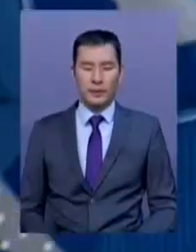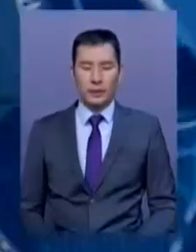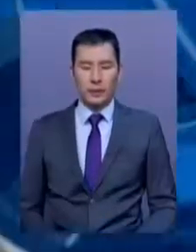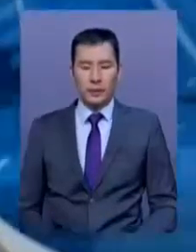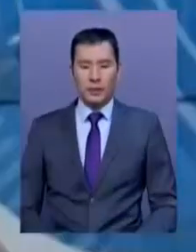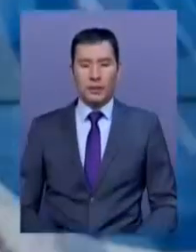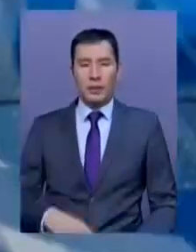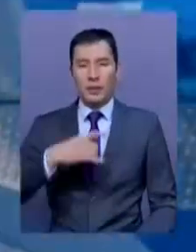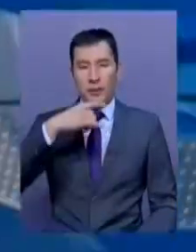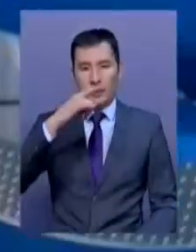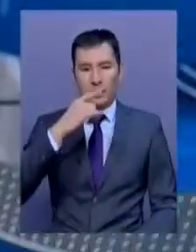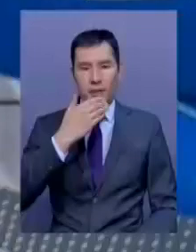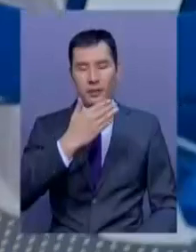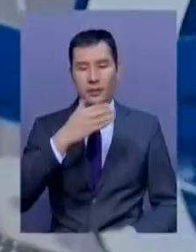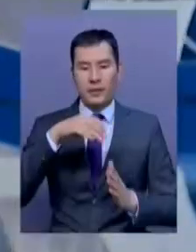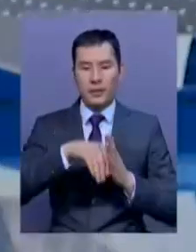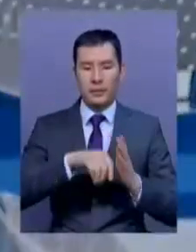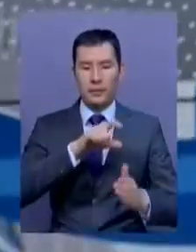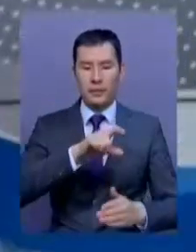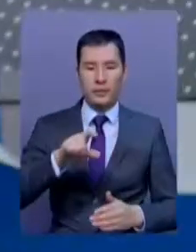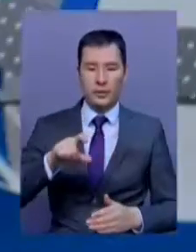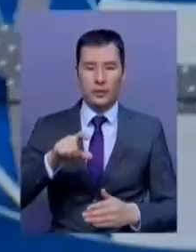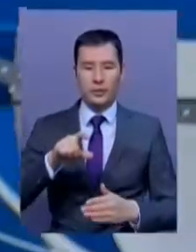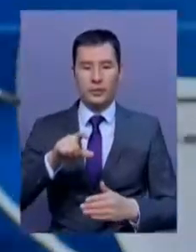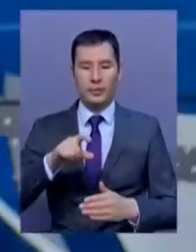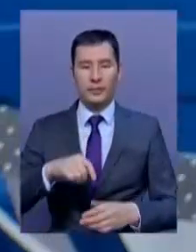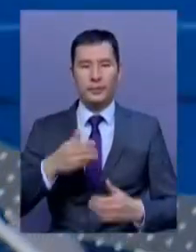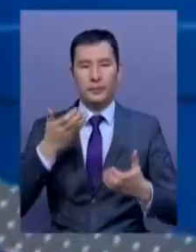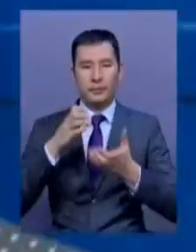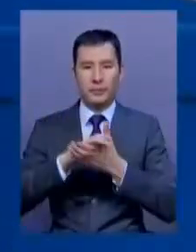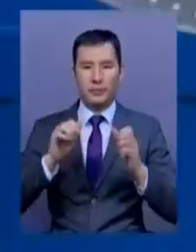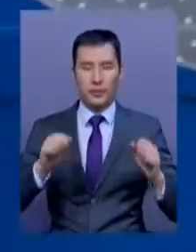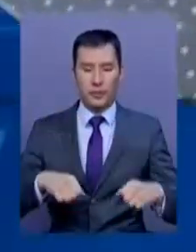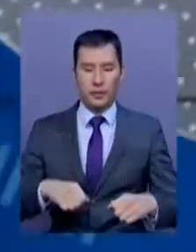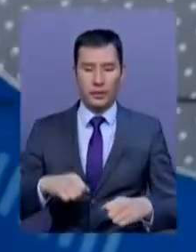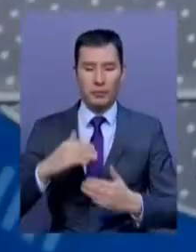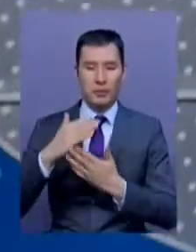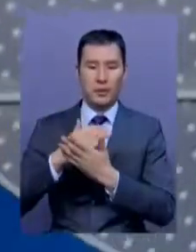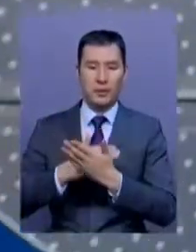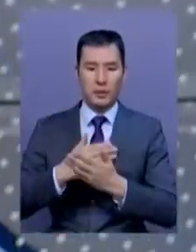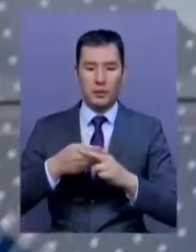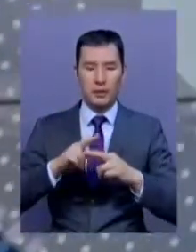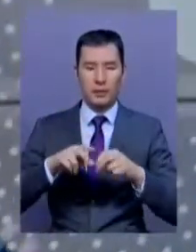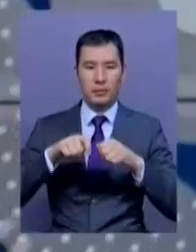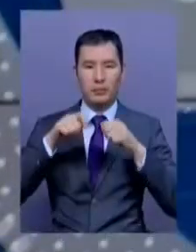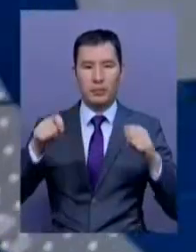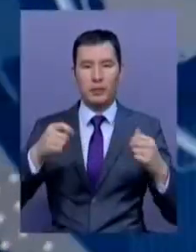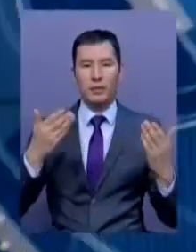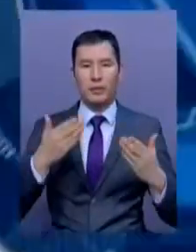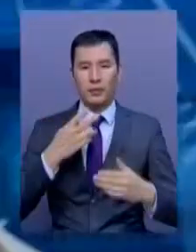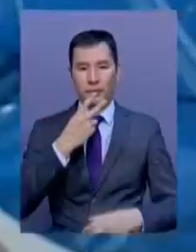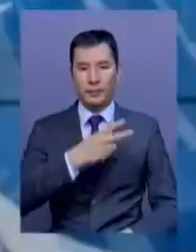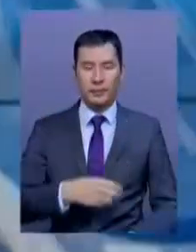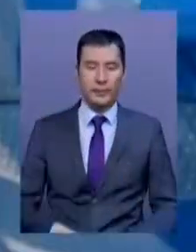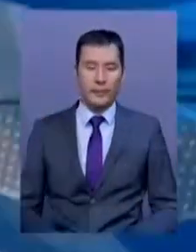қауым қазақ қоғамындағы біртуар тұлғалардың сәулелі ғұмырымен танысады. Бағдарламаның маусымдық жаңалықтарымен тілшіміз Ұлағат